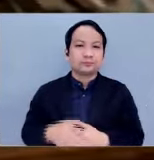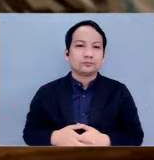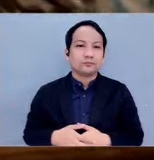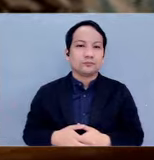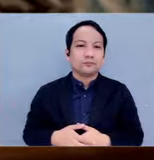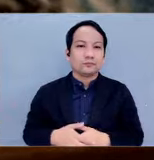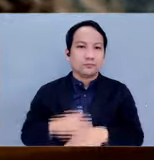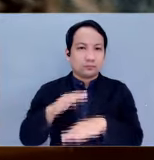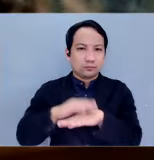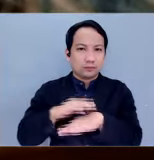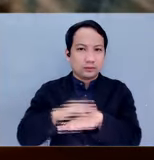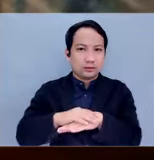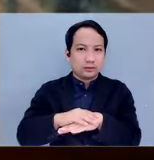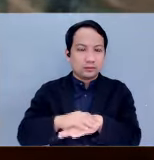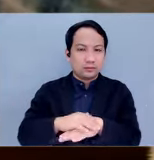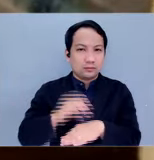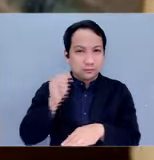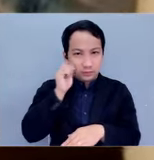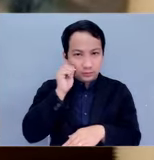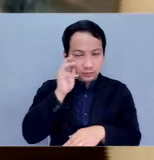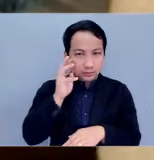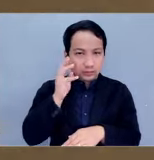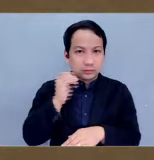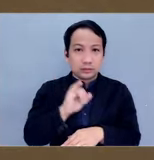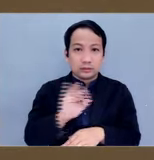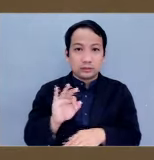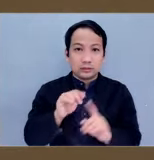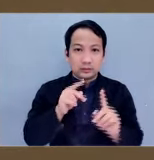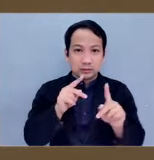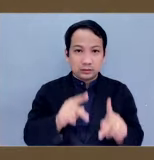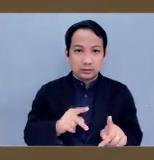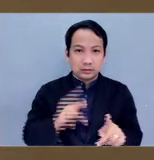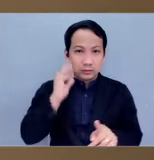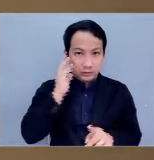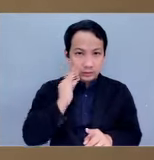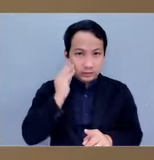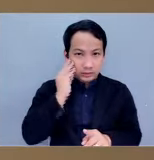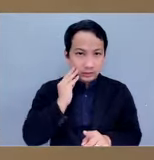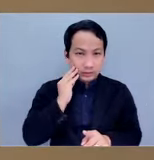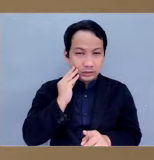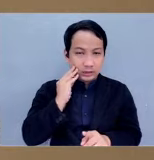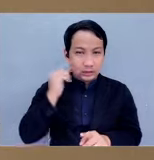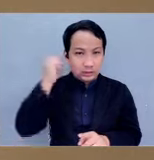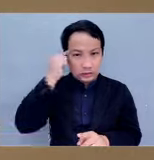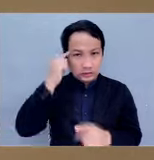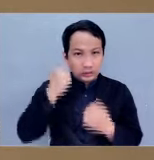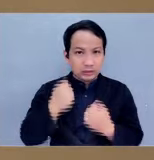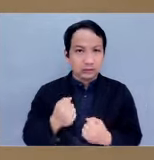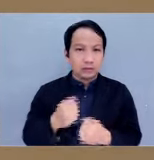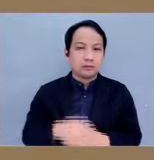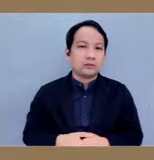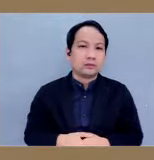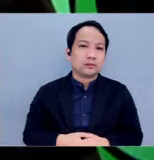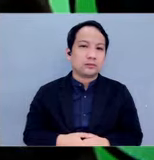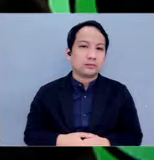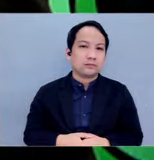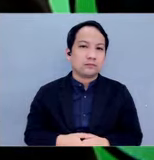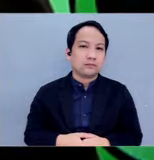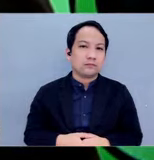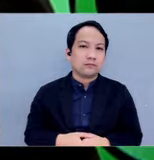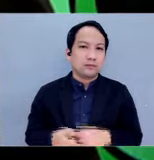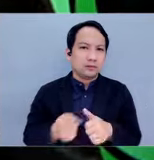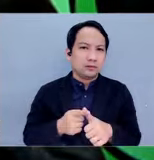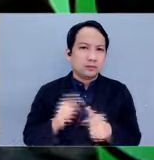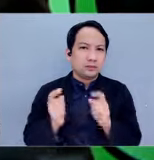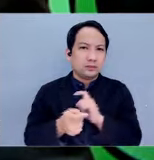signs para malaman na ang isang tao ay nakararanas ng problema sa mental health. Unang-una, siyempre yung pagbabago sa sarili. Pagbabago